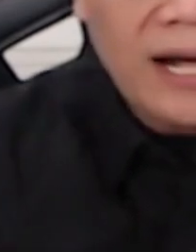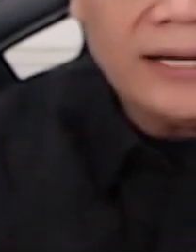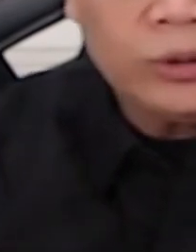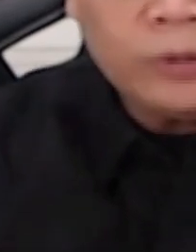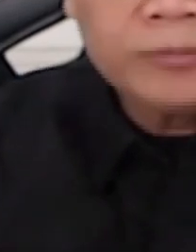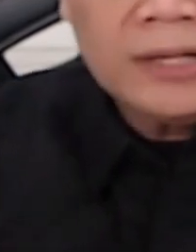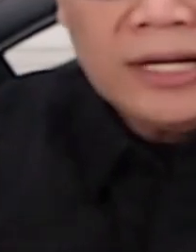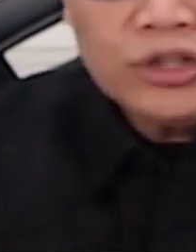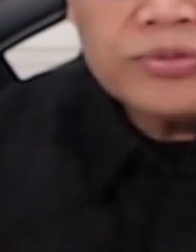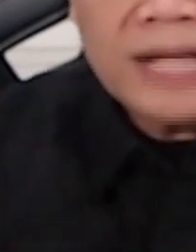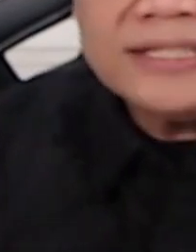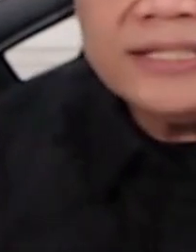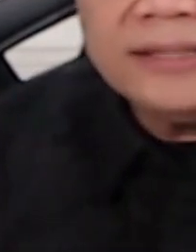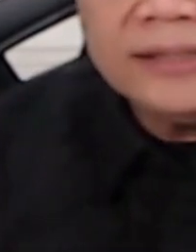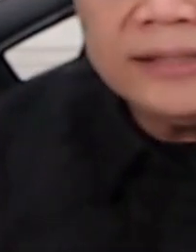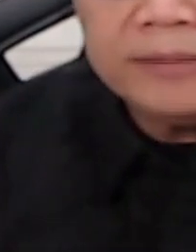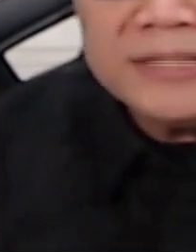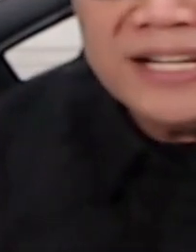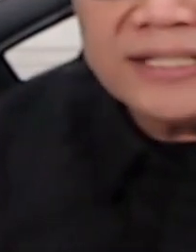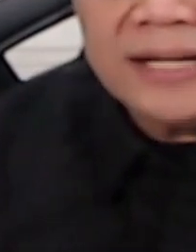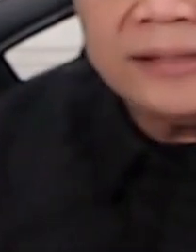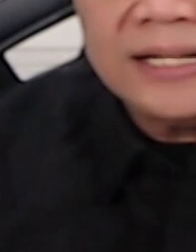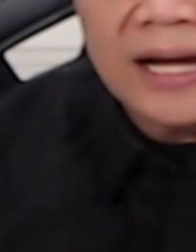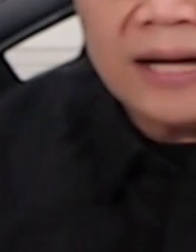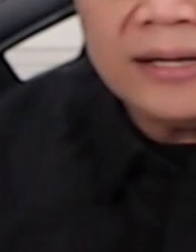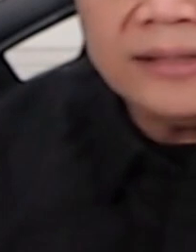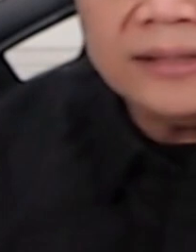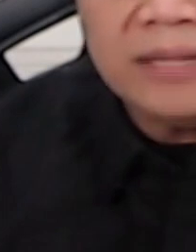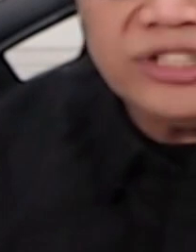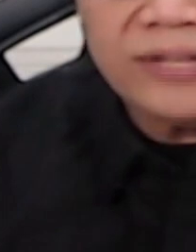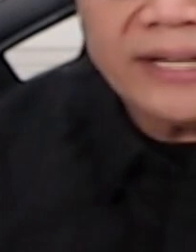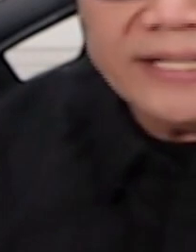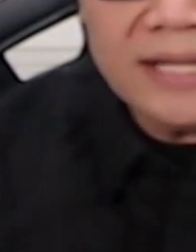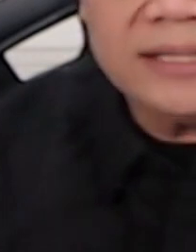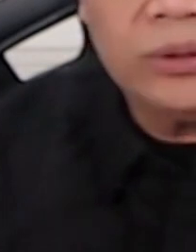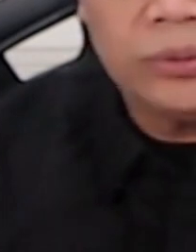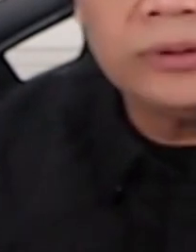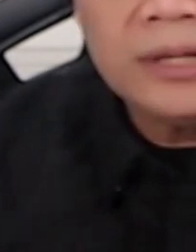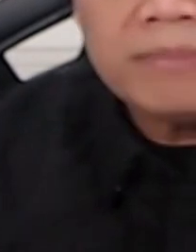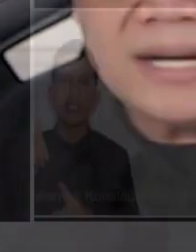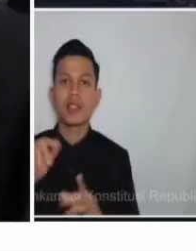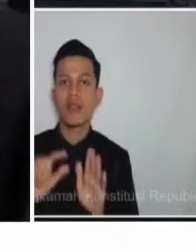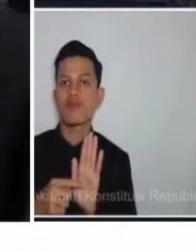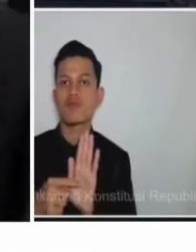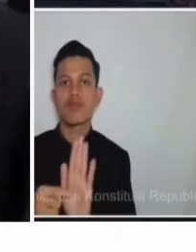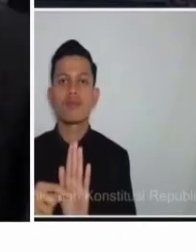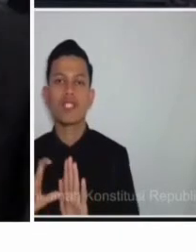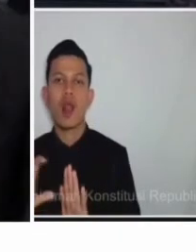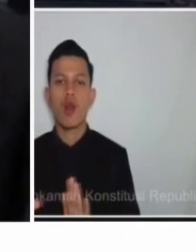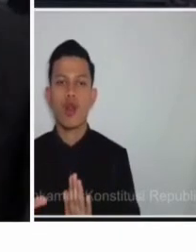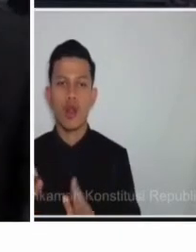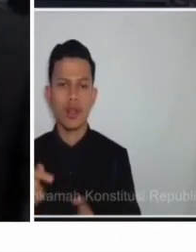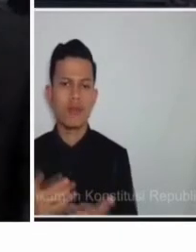Oleh karena itu substansi ee penjelasan negara yang bersifat reststat itu pada saat perubahan